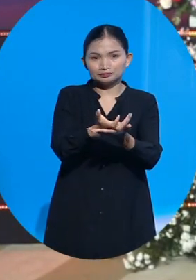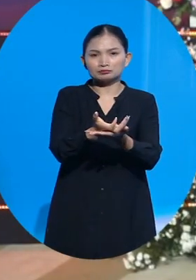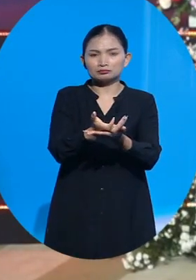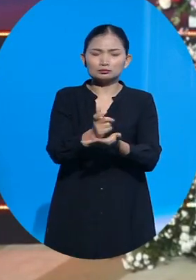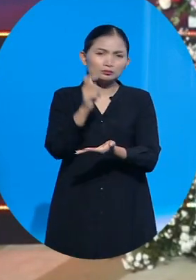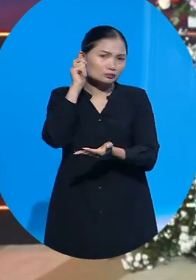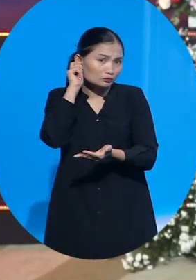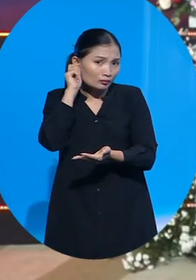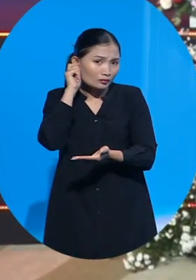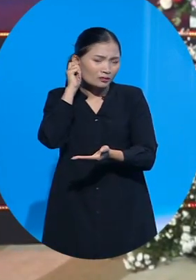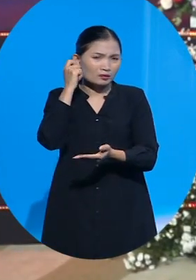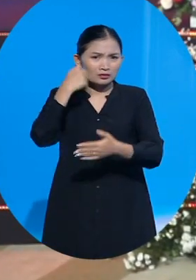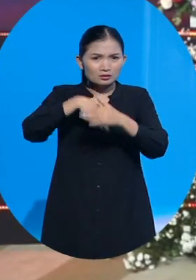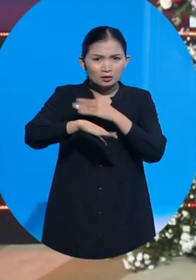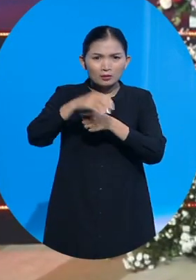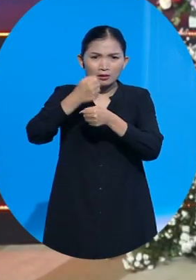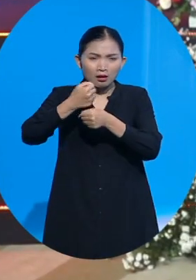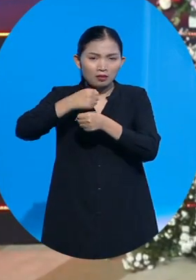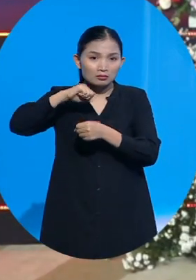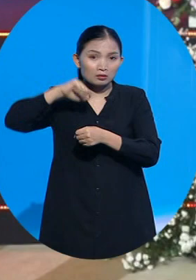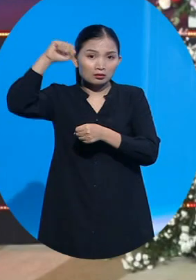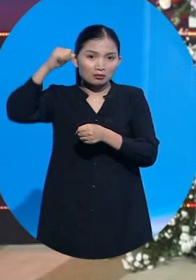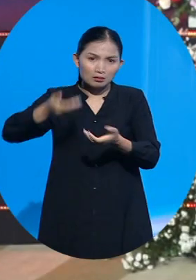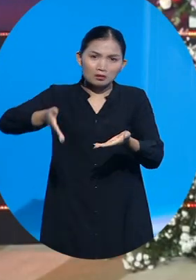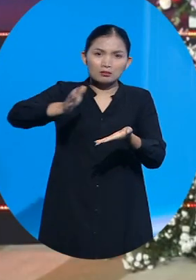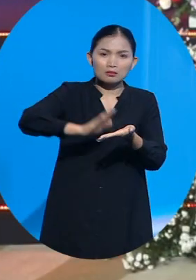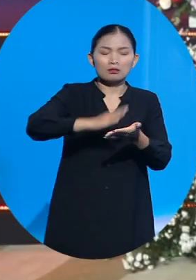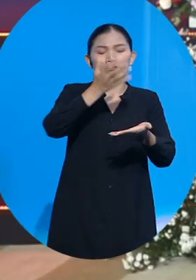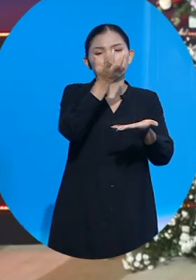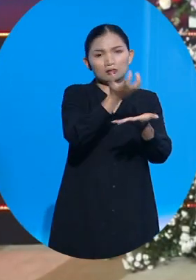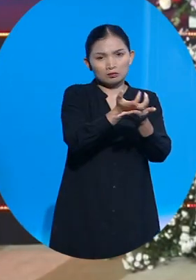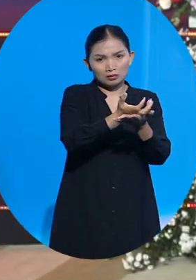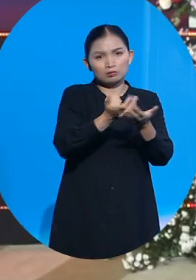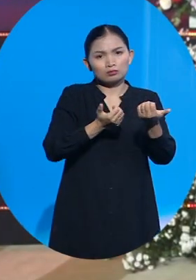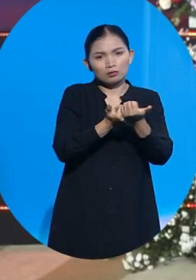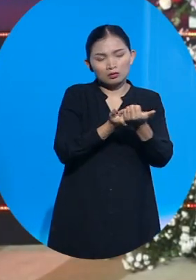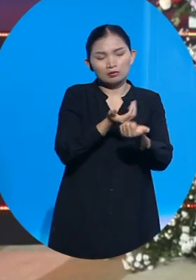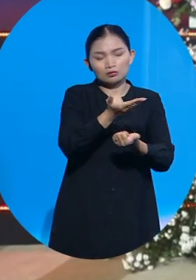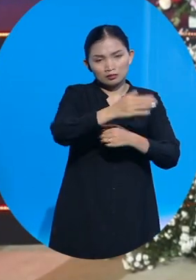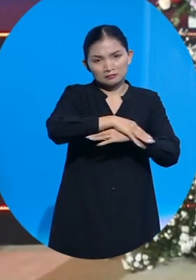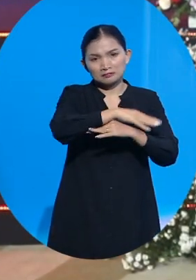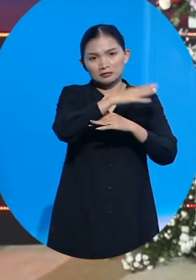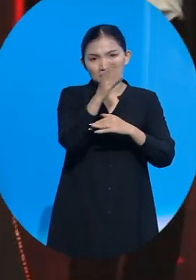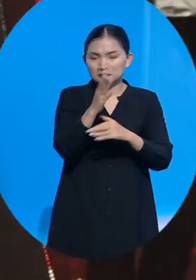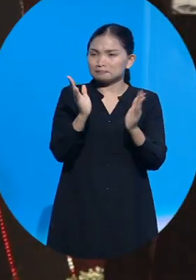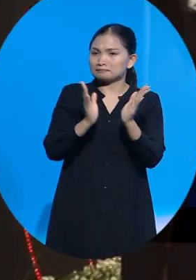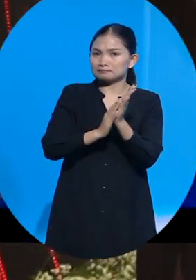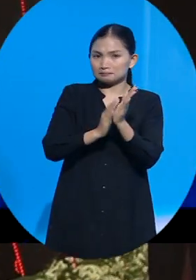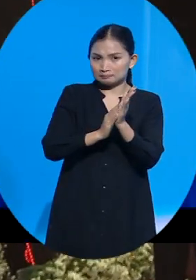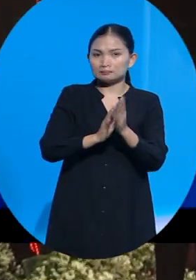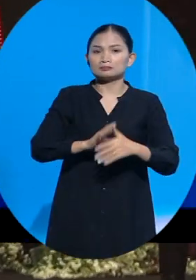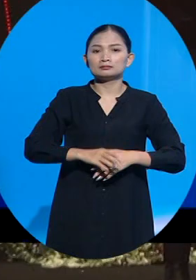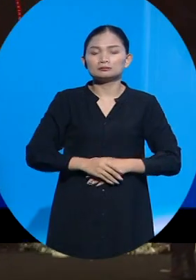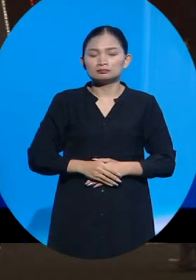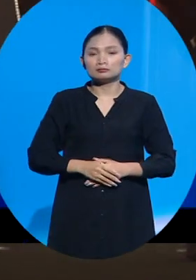không chỉ thành công trong sự nghiệp mà họ còn có thể kiến tạo hoạt động cộng đồng, giúp cho cộng đồng tốt đẹp hơn thì thực sự là rất đáng được vinh danh. Giải thưởng